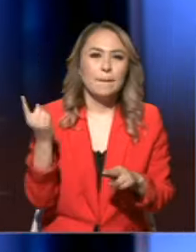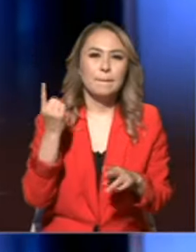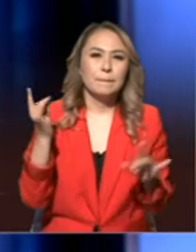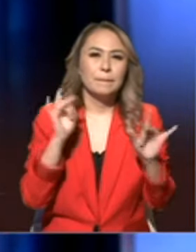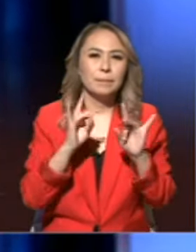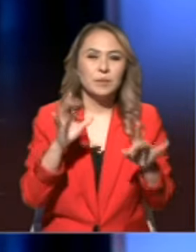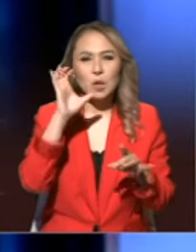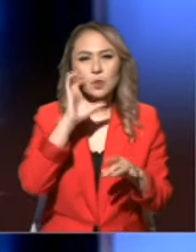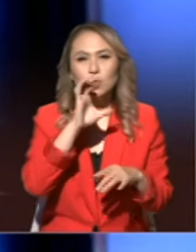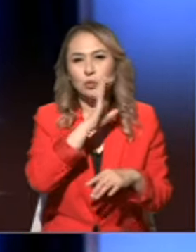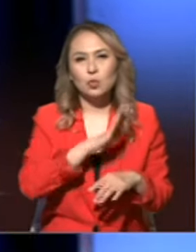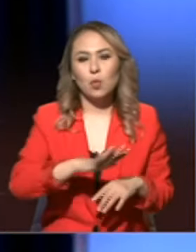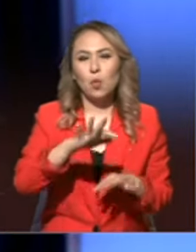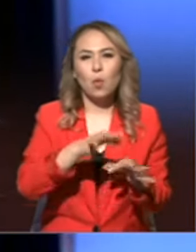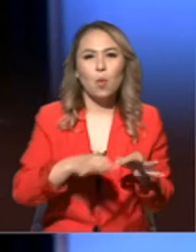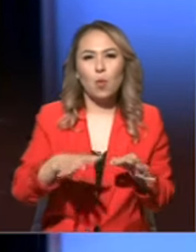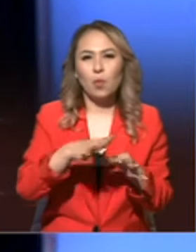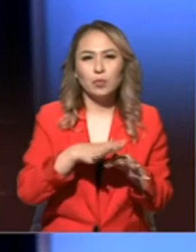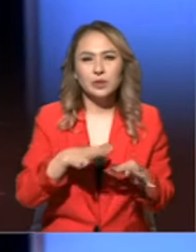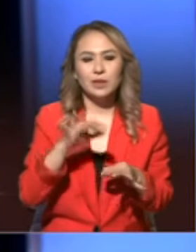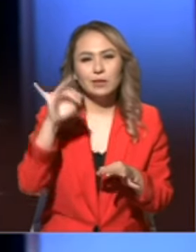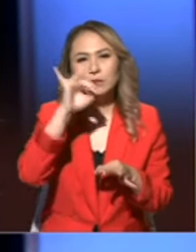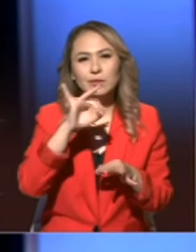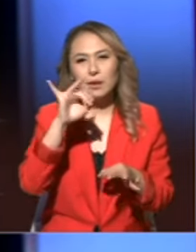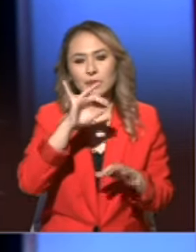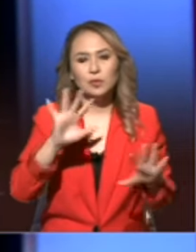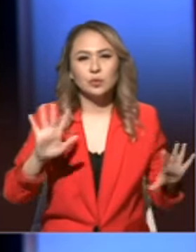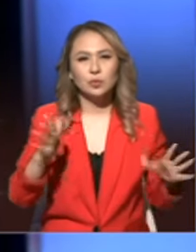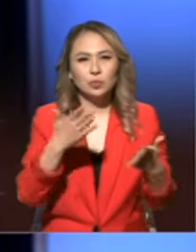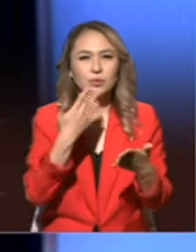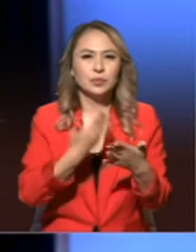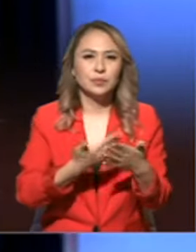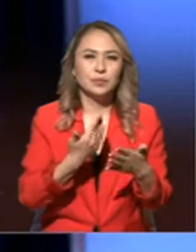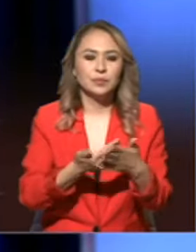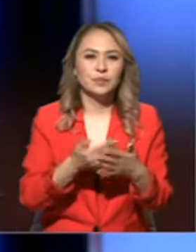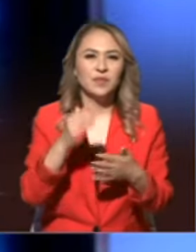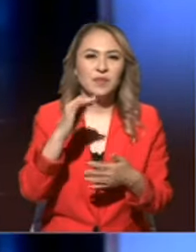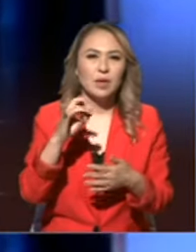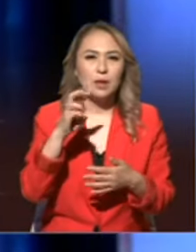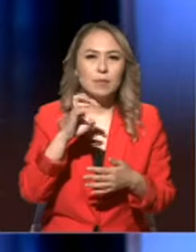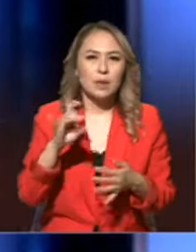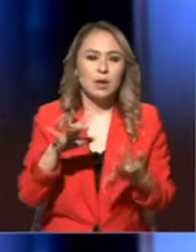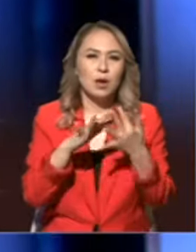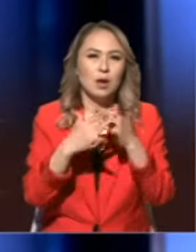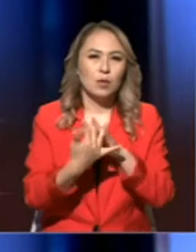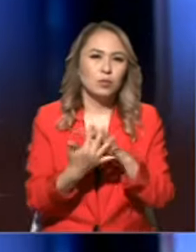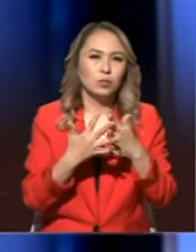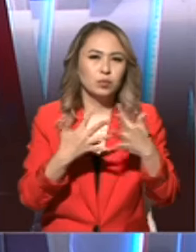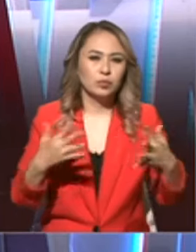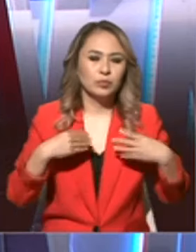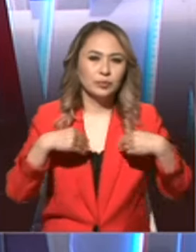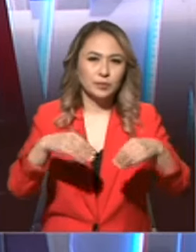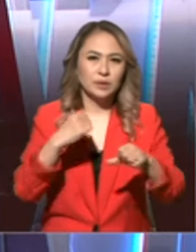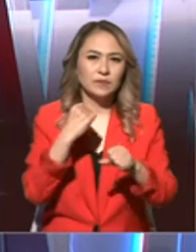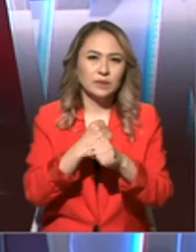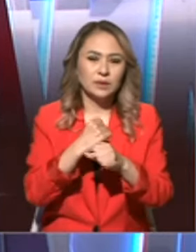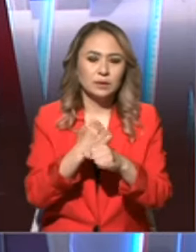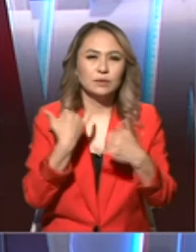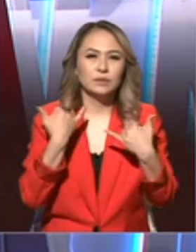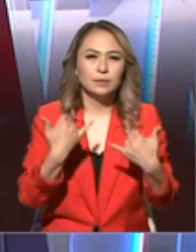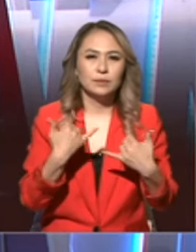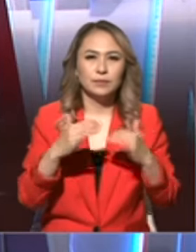бұл солтүстік облыста жаңағы енді біз тарихи жағынан да алып қарасаңыз, жаңағы айтқанда фермерлік ауыл шаруашылығы басым өңір. Енді бұл